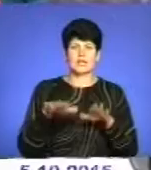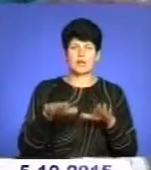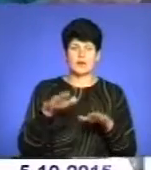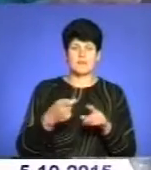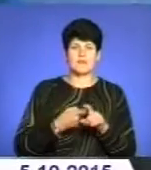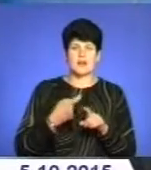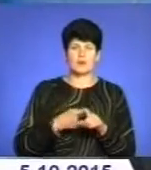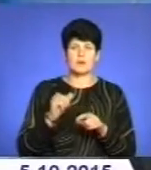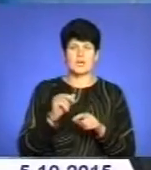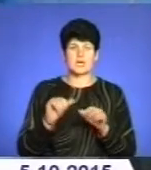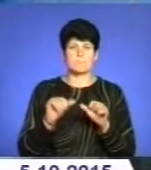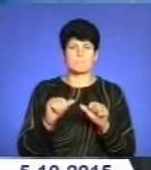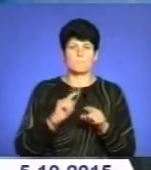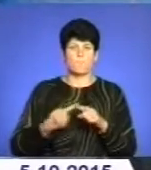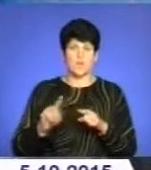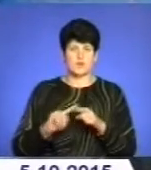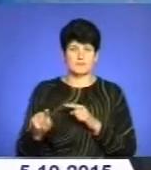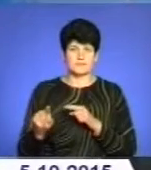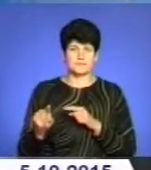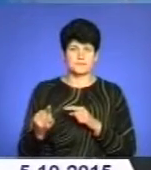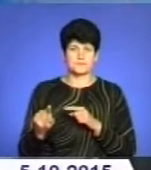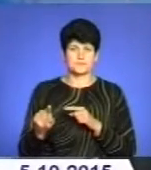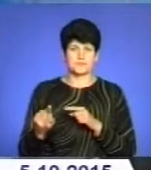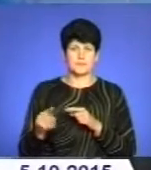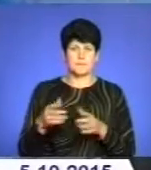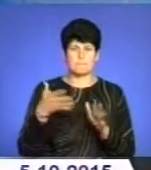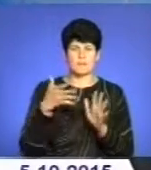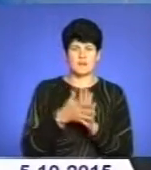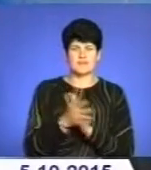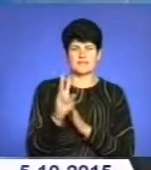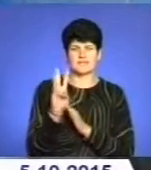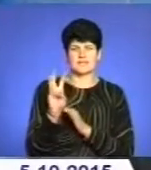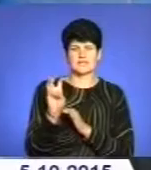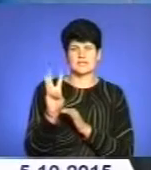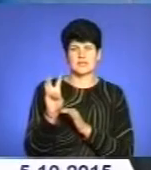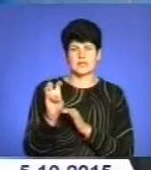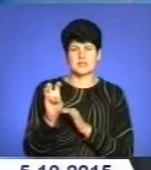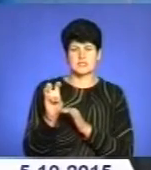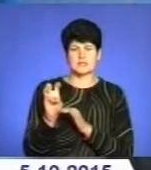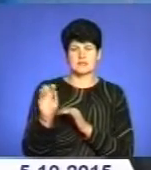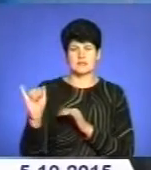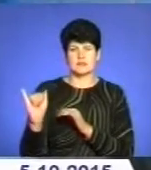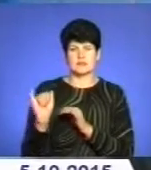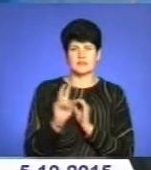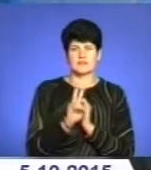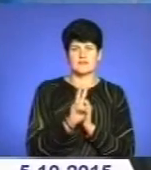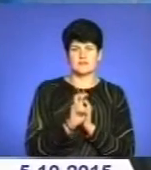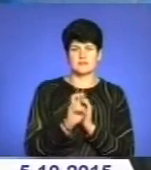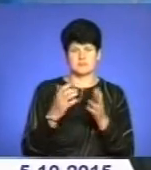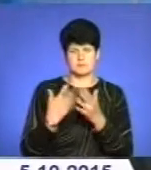моркви. Потратив я 300 і 200, десь